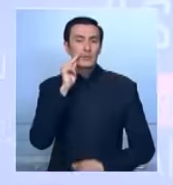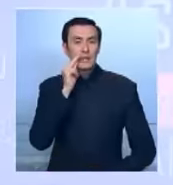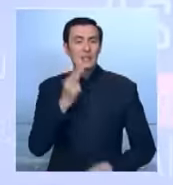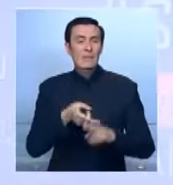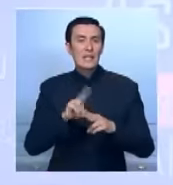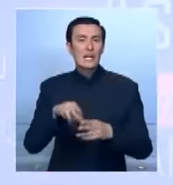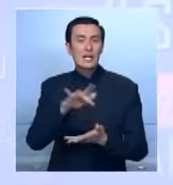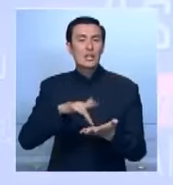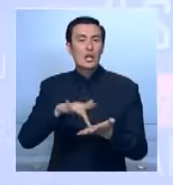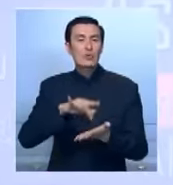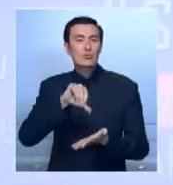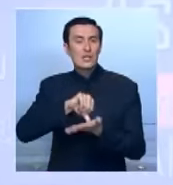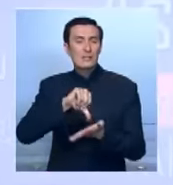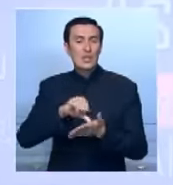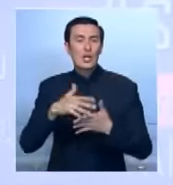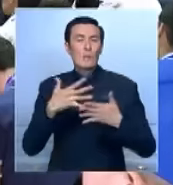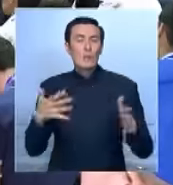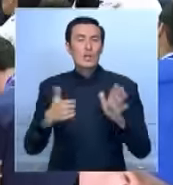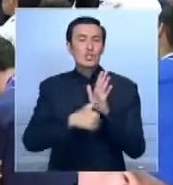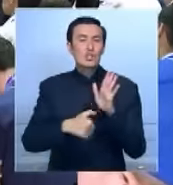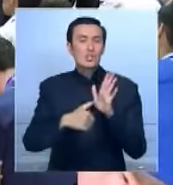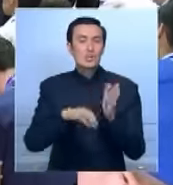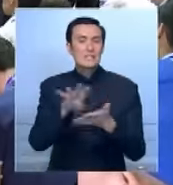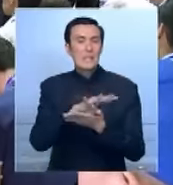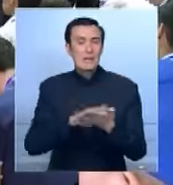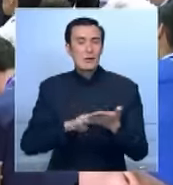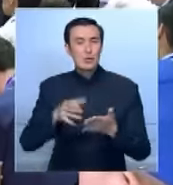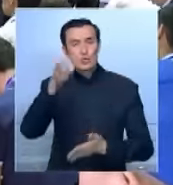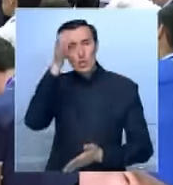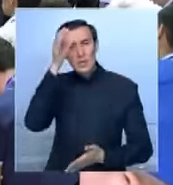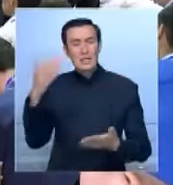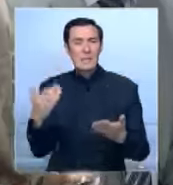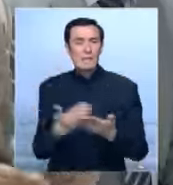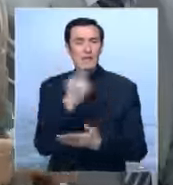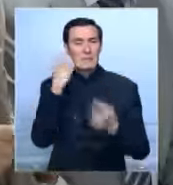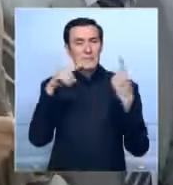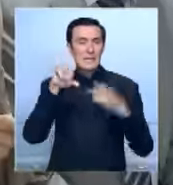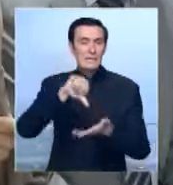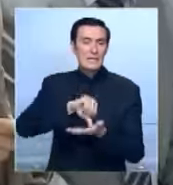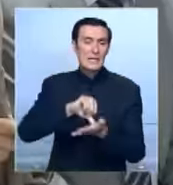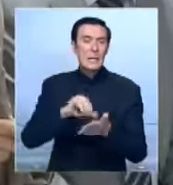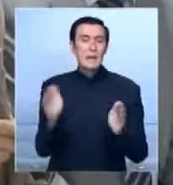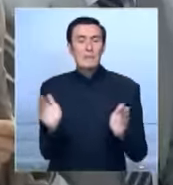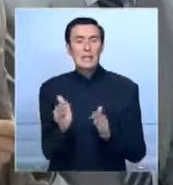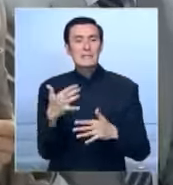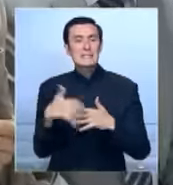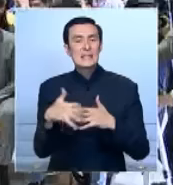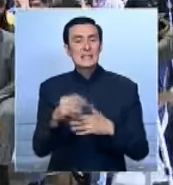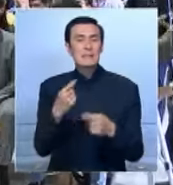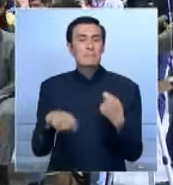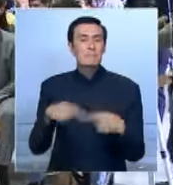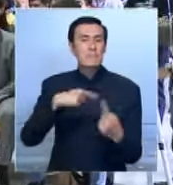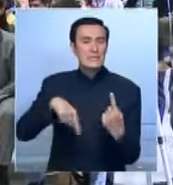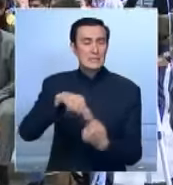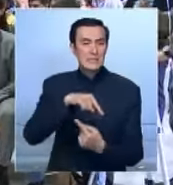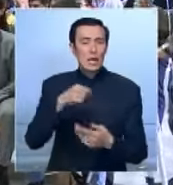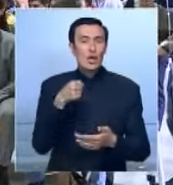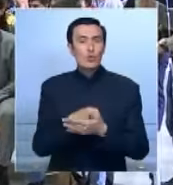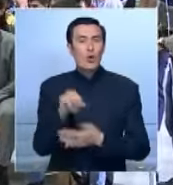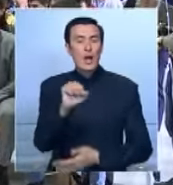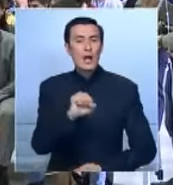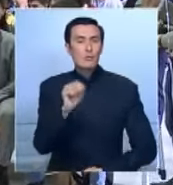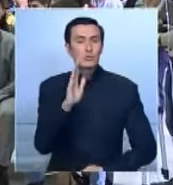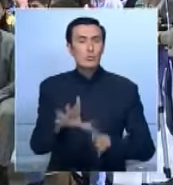этих городах приняли свыше 600 заявок от ученых, инноваторов, представителей малого и среднего бизнеса. До августа